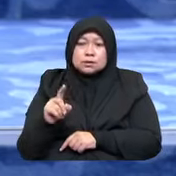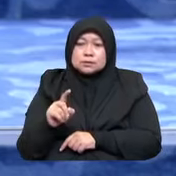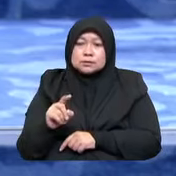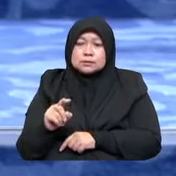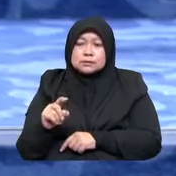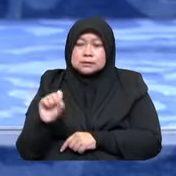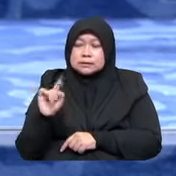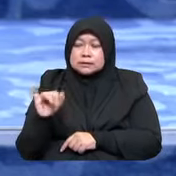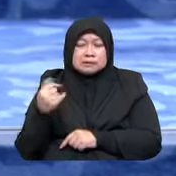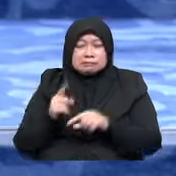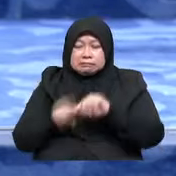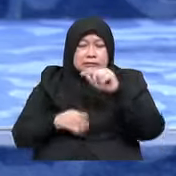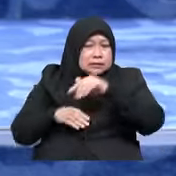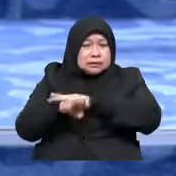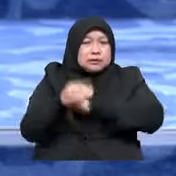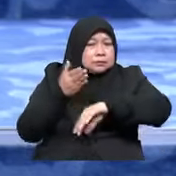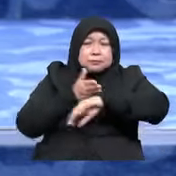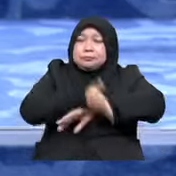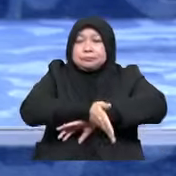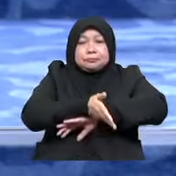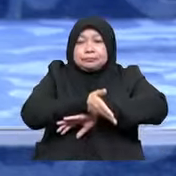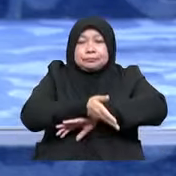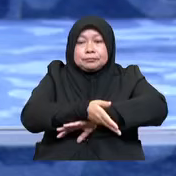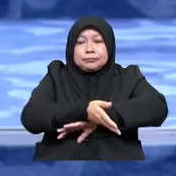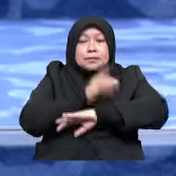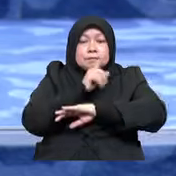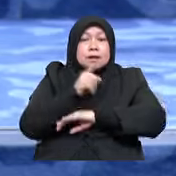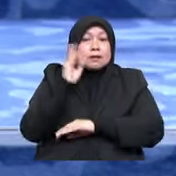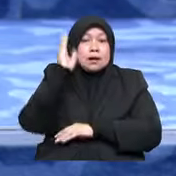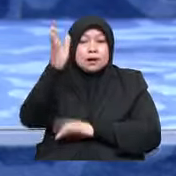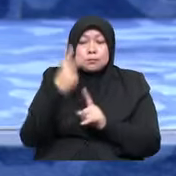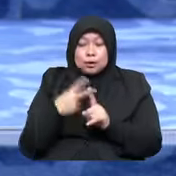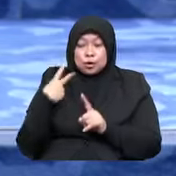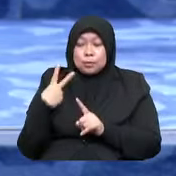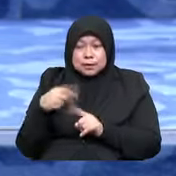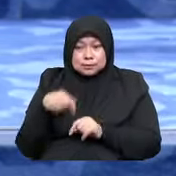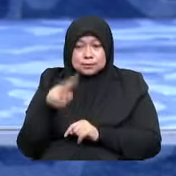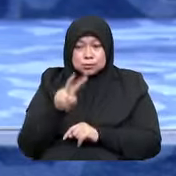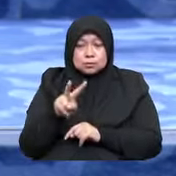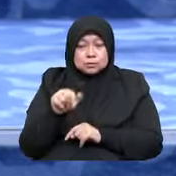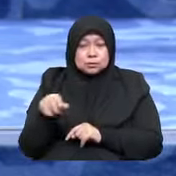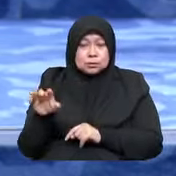kita lepasi untuk pekerja asing. Menjelang Disember tahun ini, 2.58 juta adalah shilling.